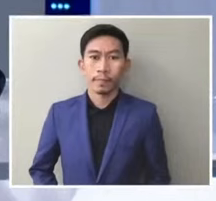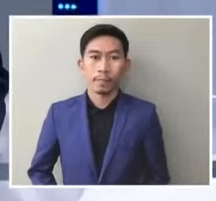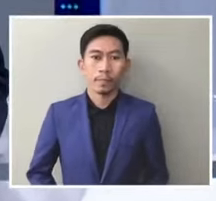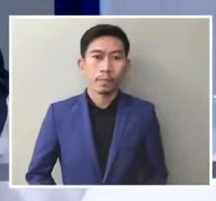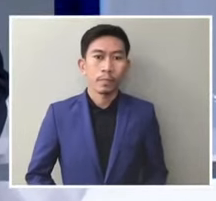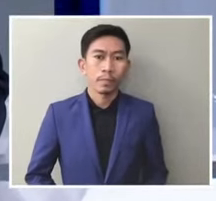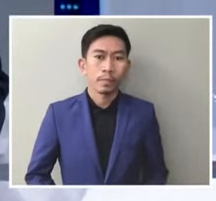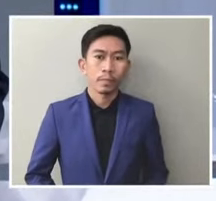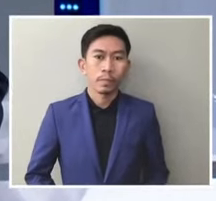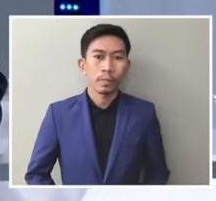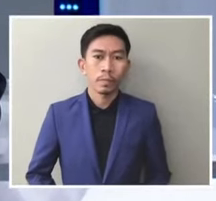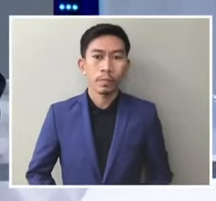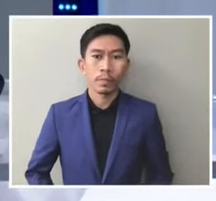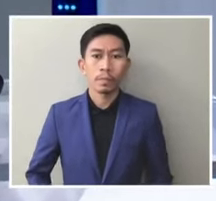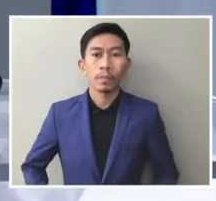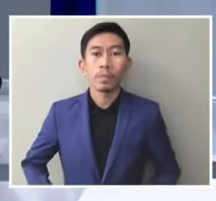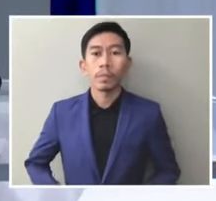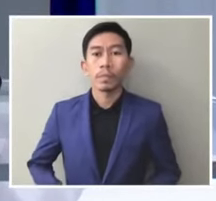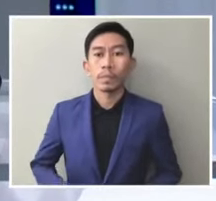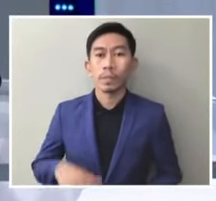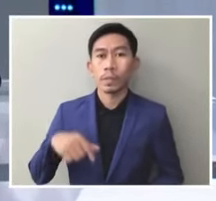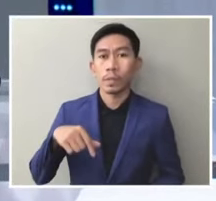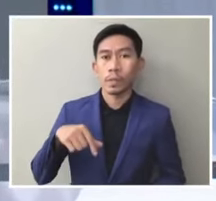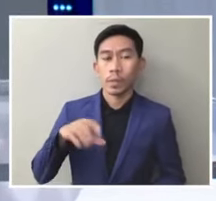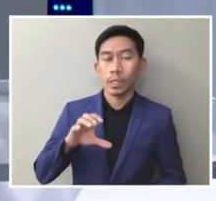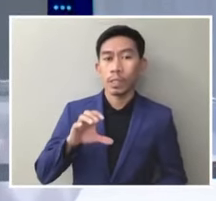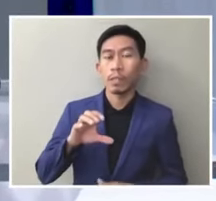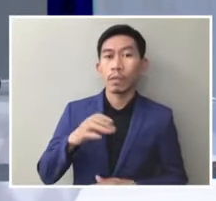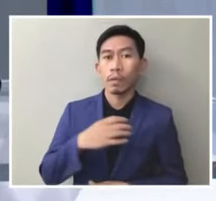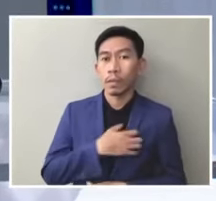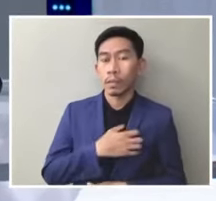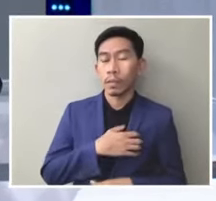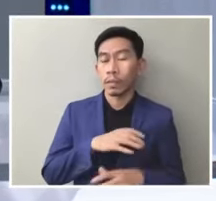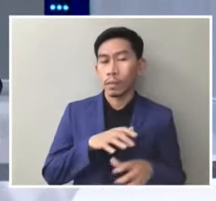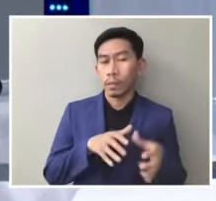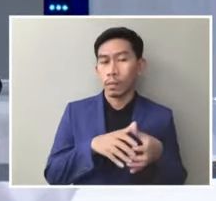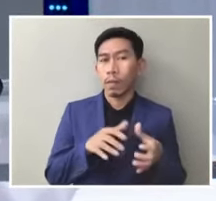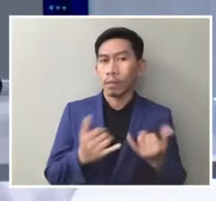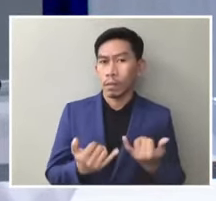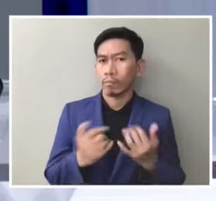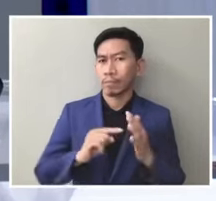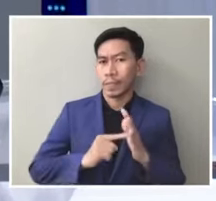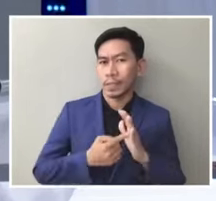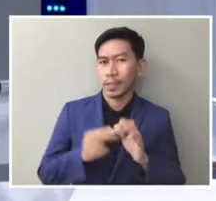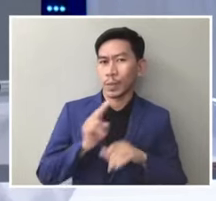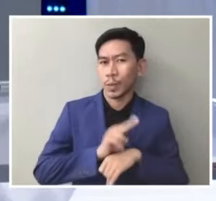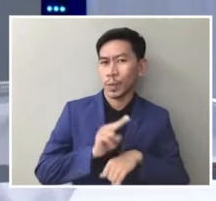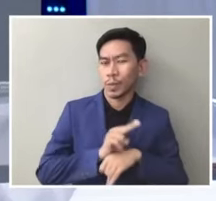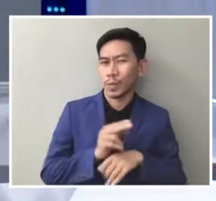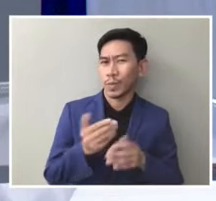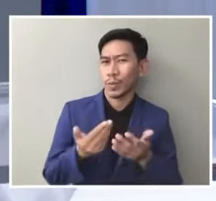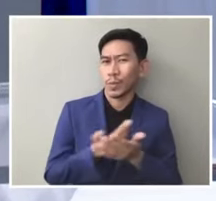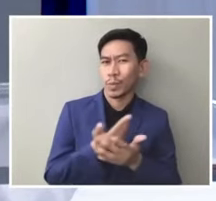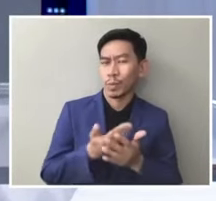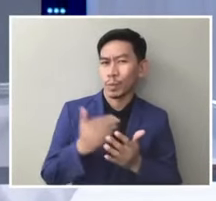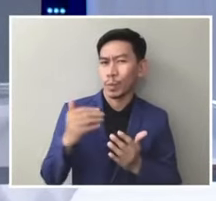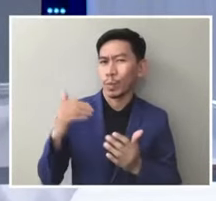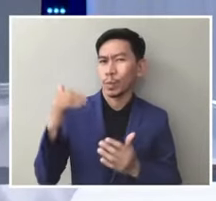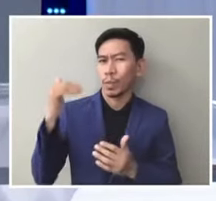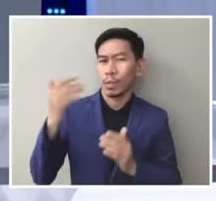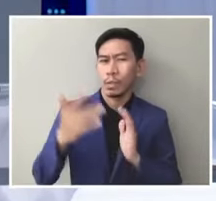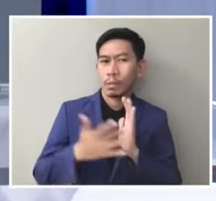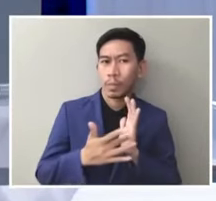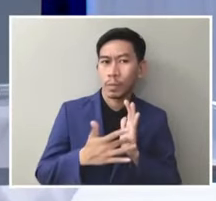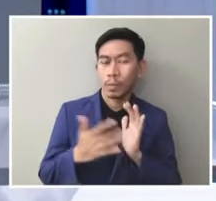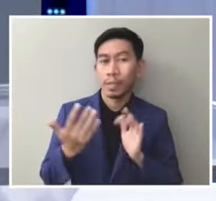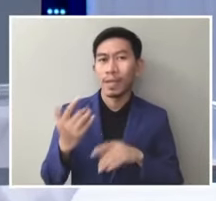Sinimulan na ng Quezon City Police District ang paggamit sa kanilang pinakabago at high-tech na facial recognition